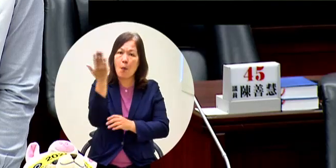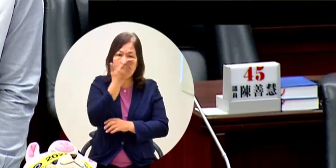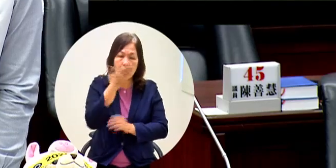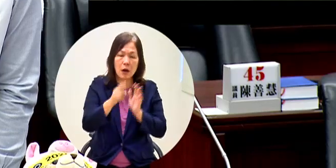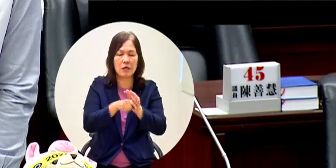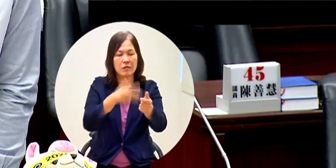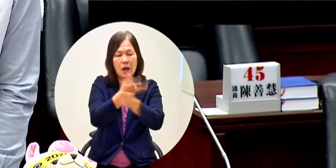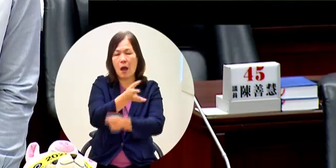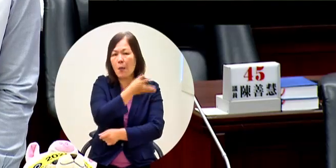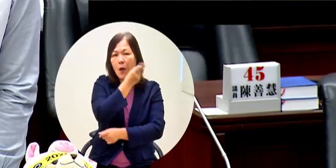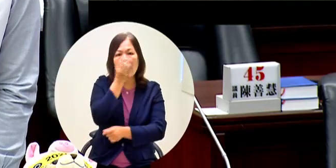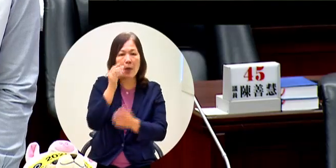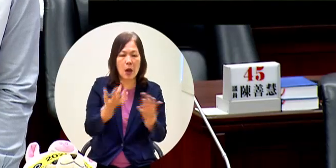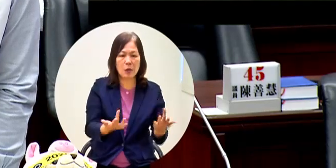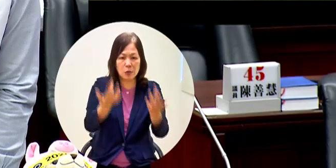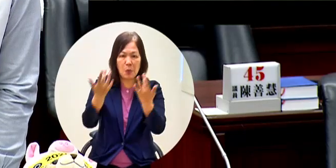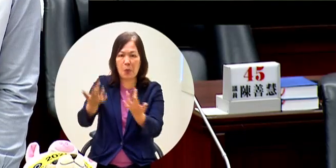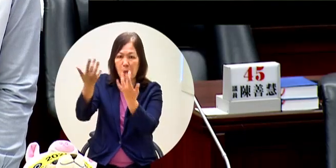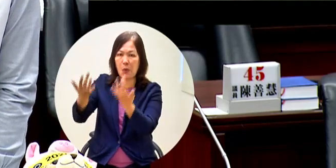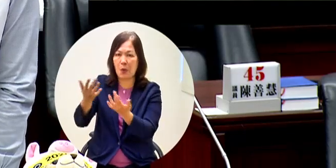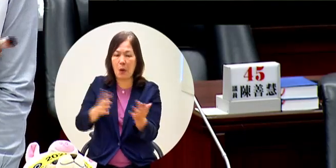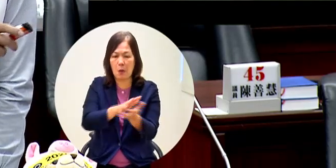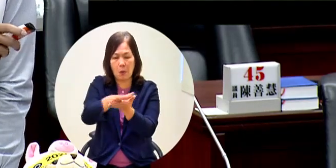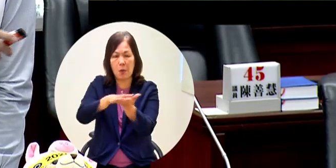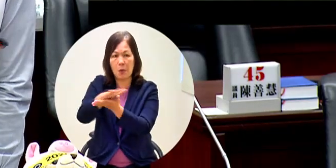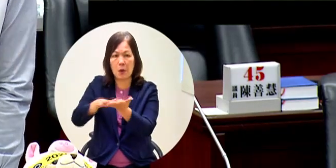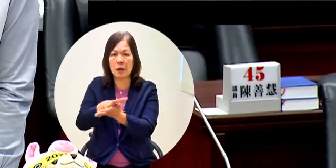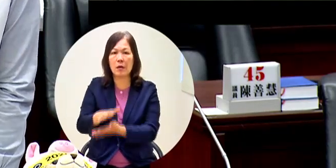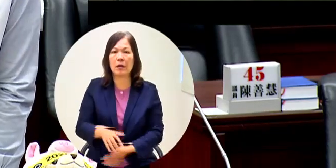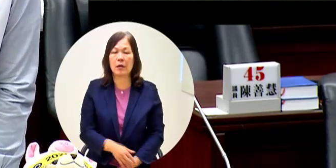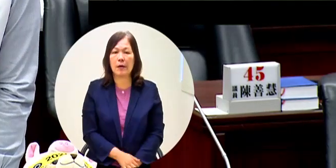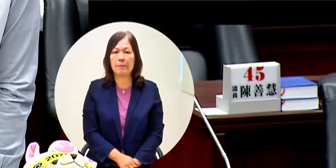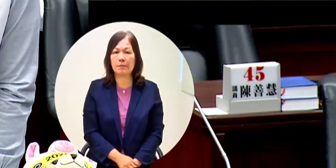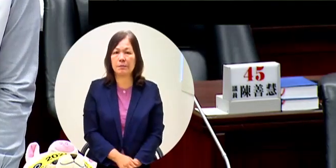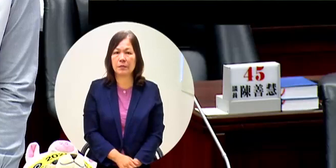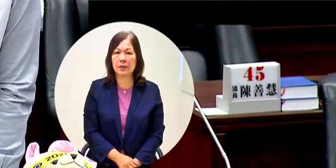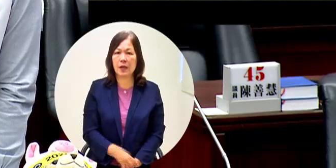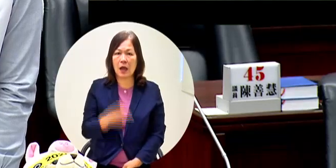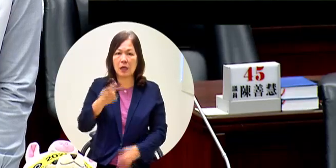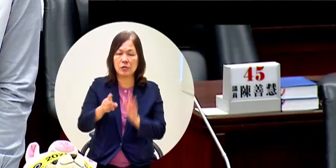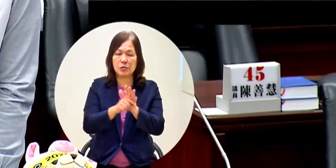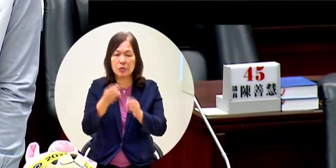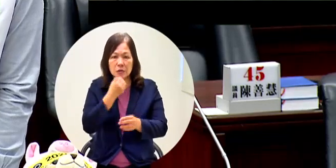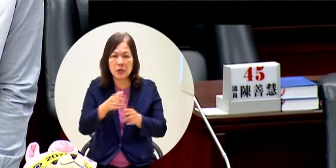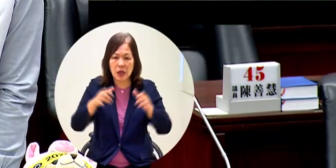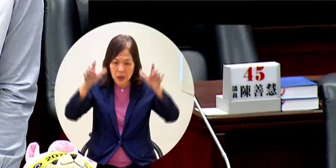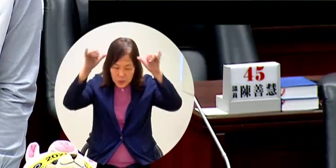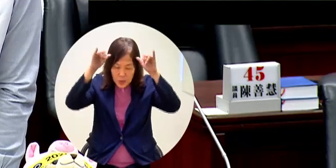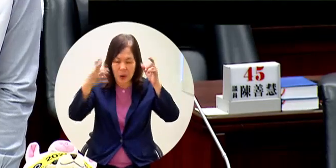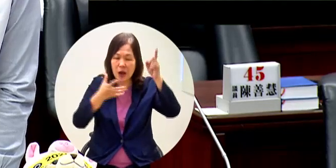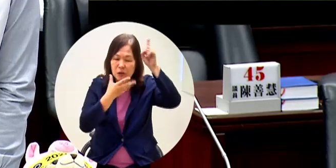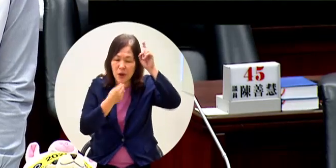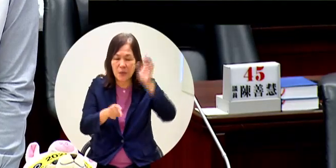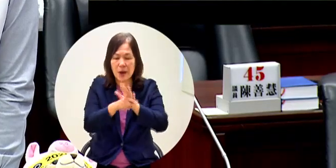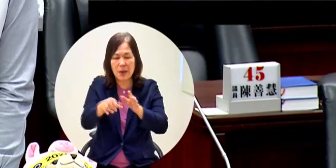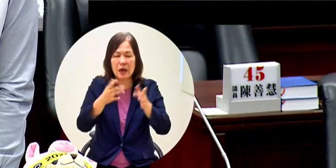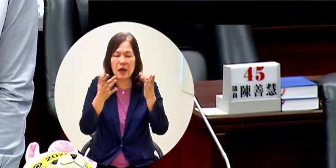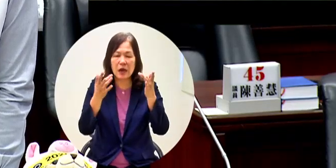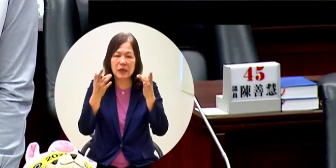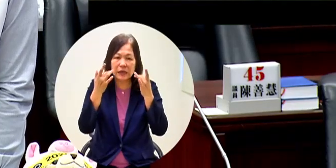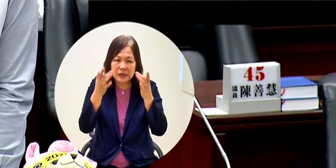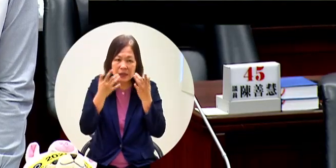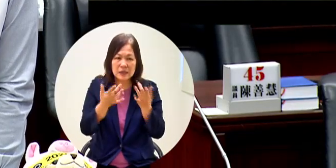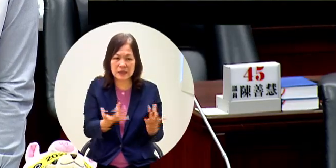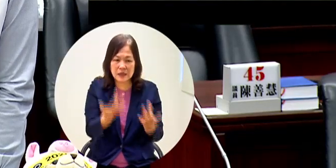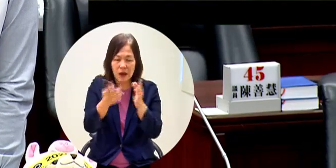哦，迄草拢比一个人较悬啊！啊，是要看我看，带一批羊啊，啊是牛啊，去遐台下草草食食好啊，恁效率遮歹个话啊。